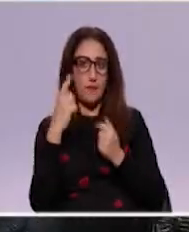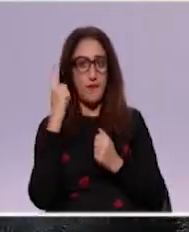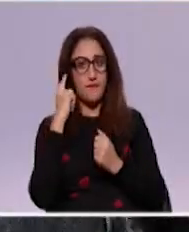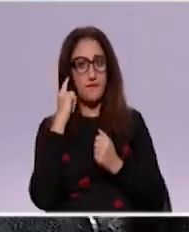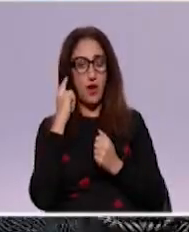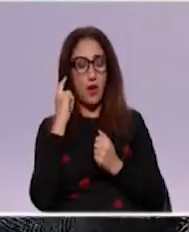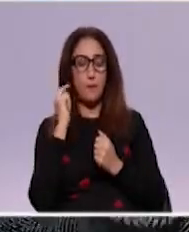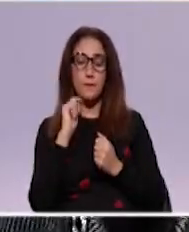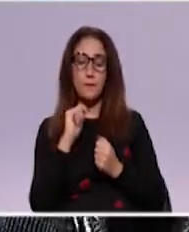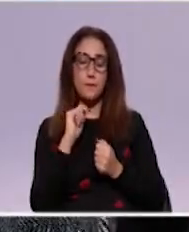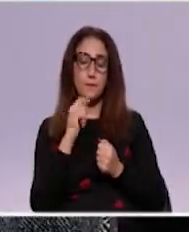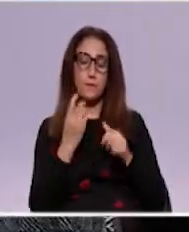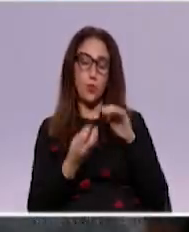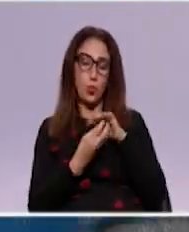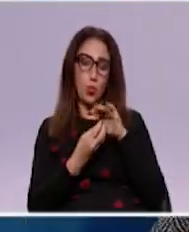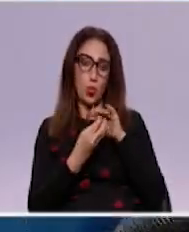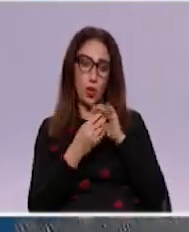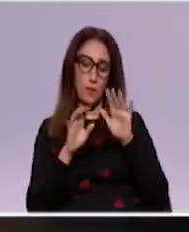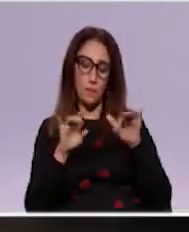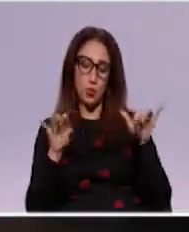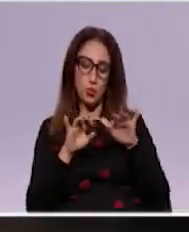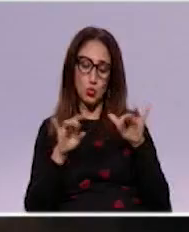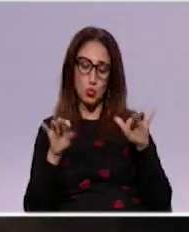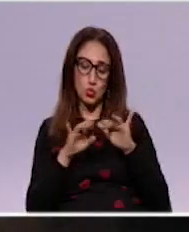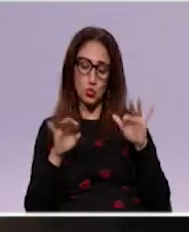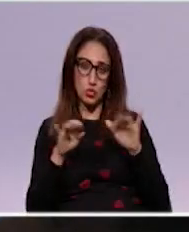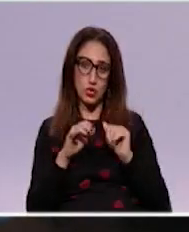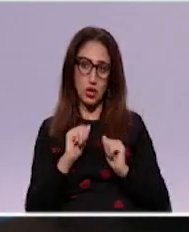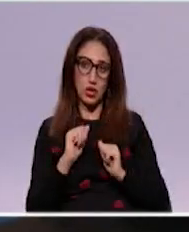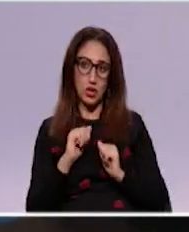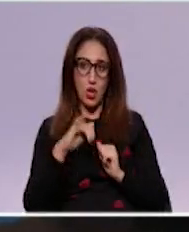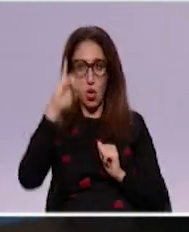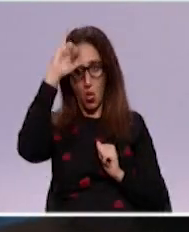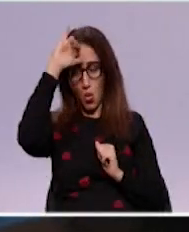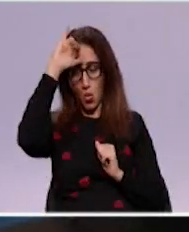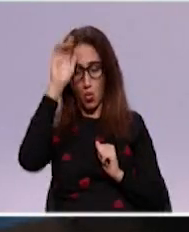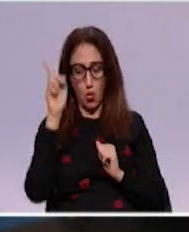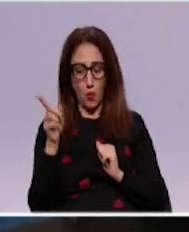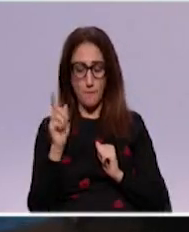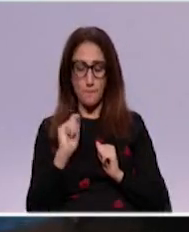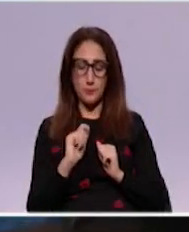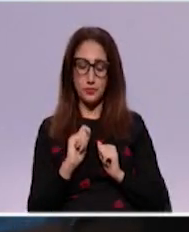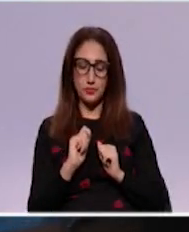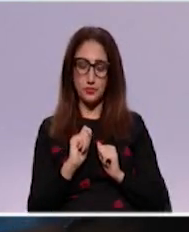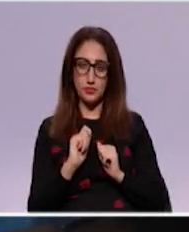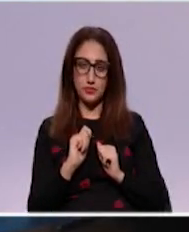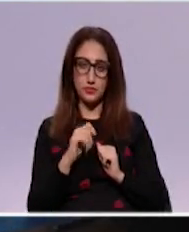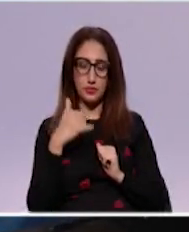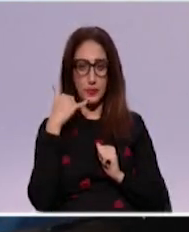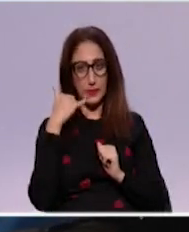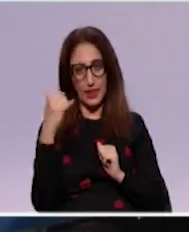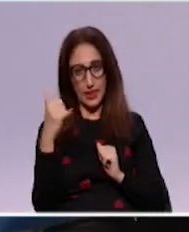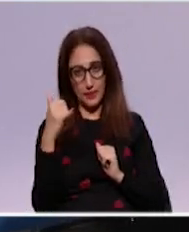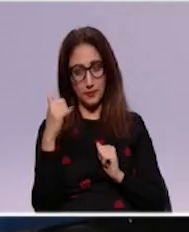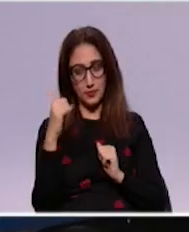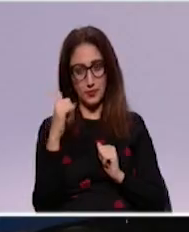هو بيدرس مع كليه التربيه الموسيقيه بس بيدرس قانون، وانا كنت في الجانب الغربي. فكلمت الاستاذ احمد، قلت